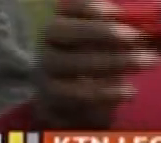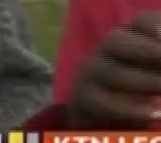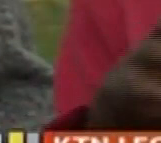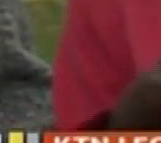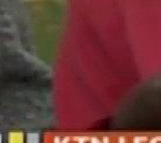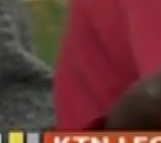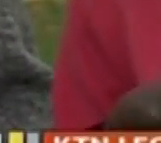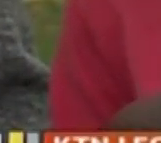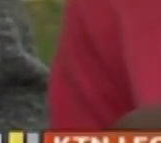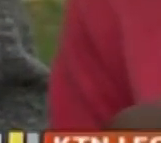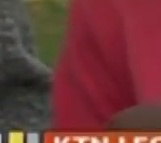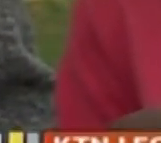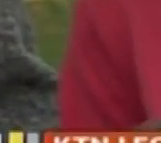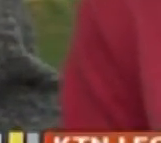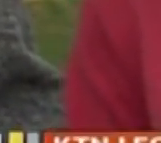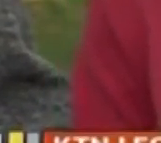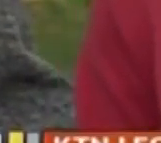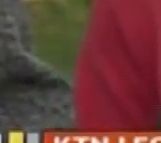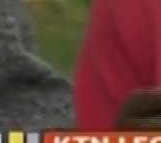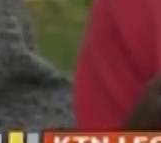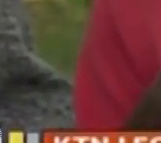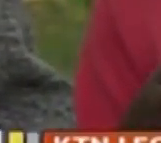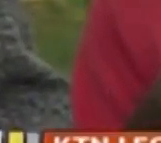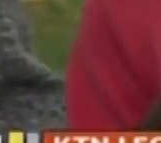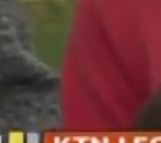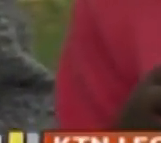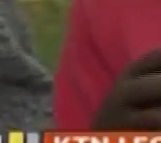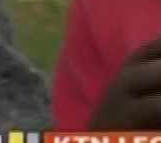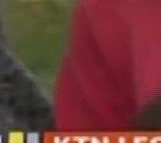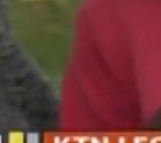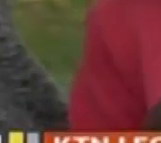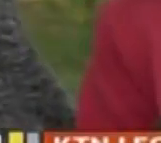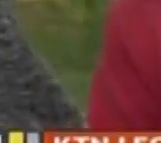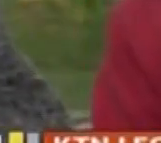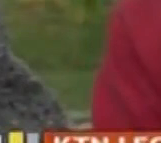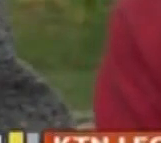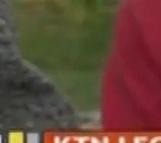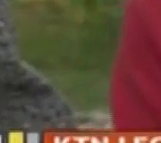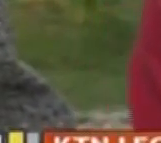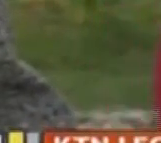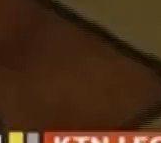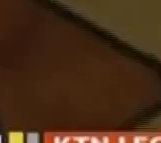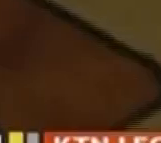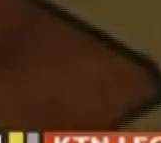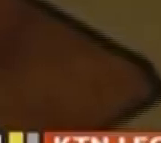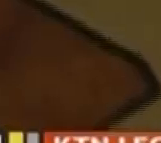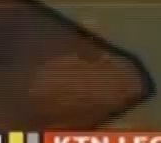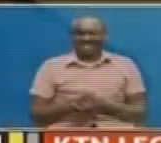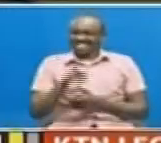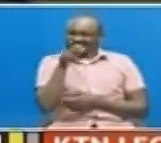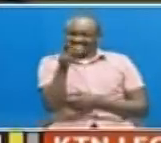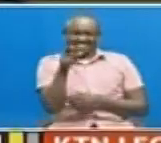the problem? Your father is saying you are a mad child. May I consult my mother? Picha